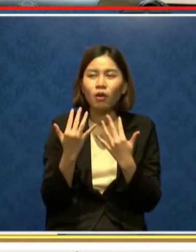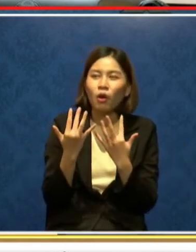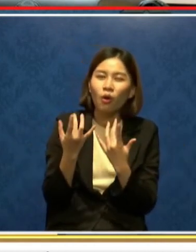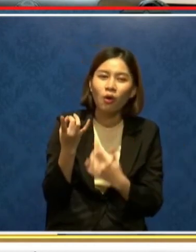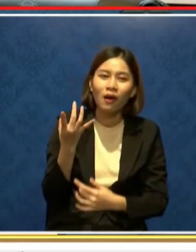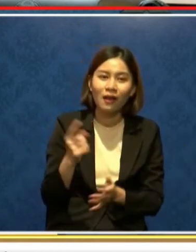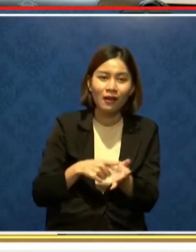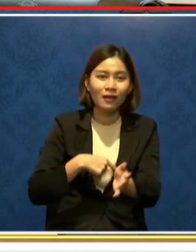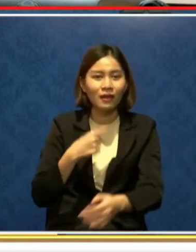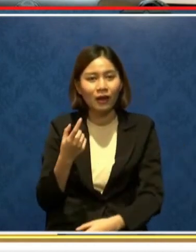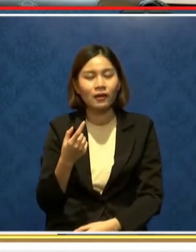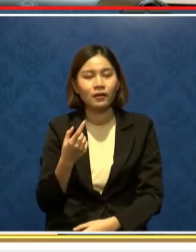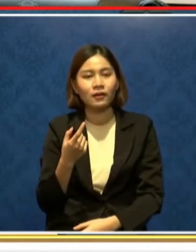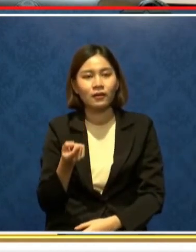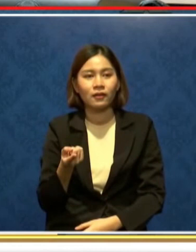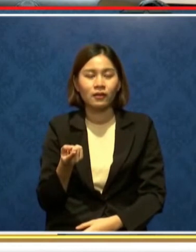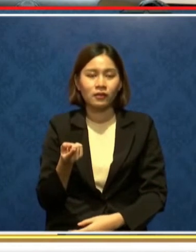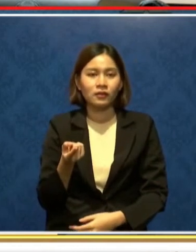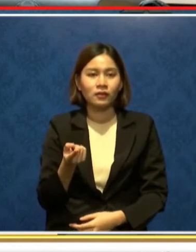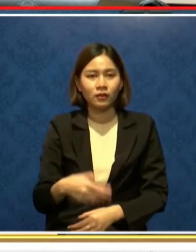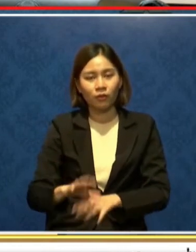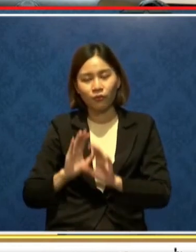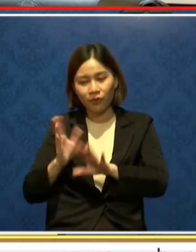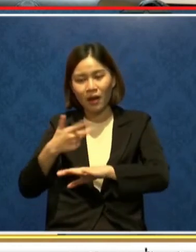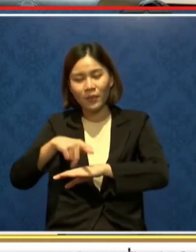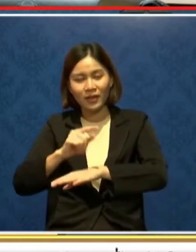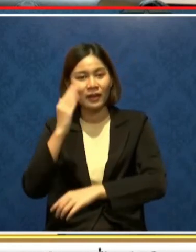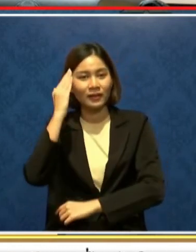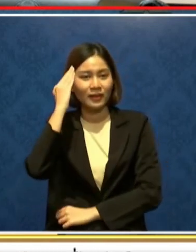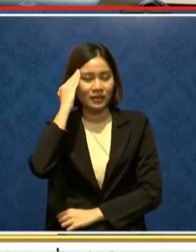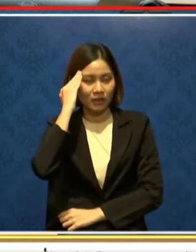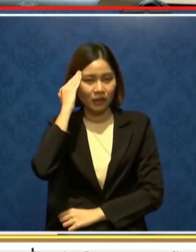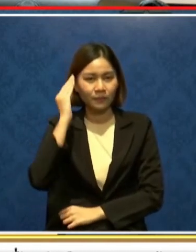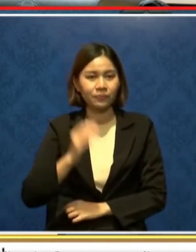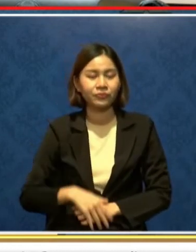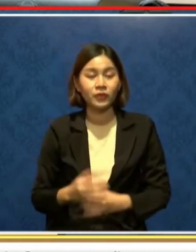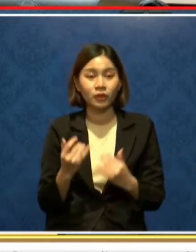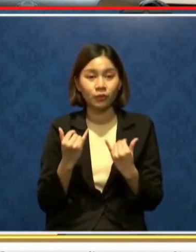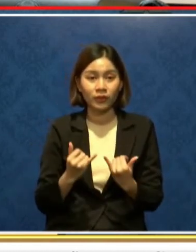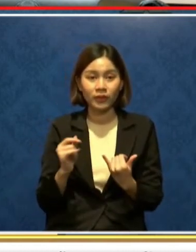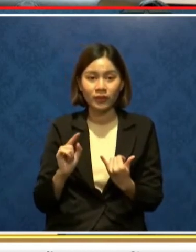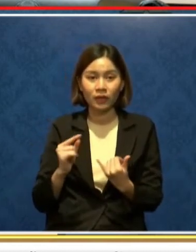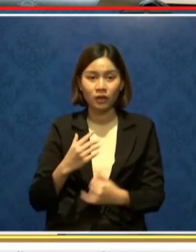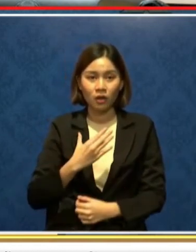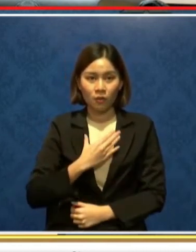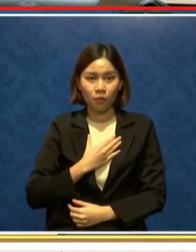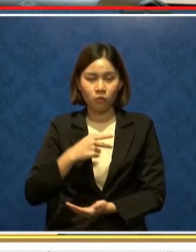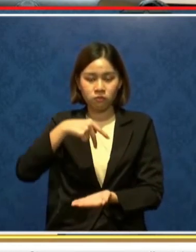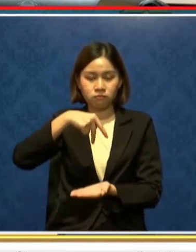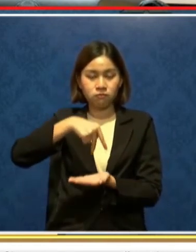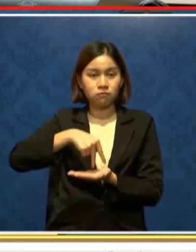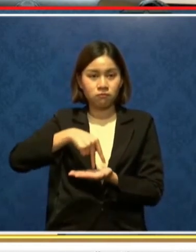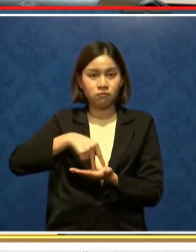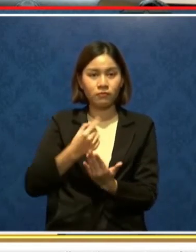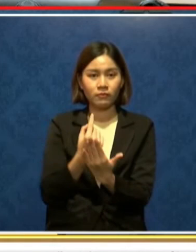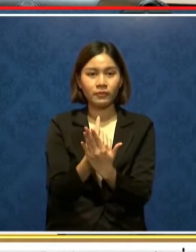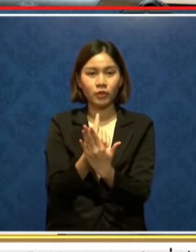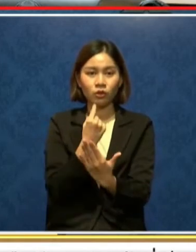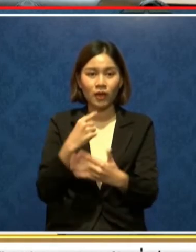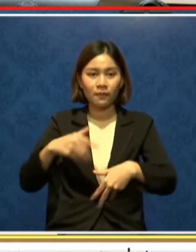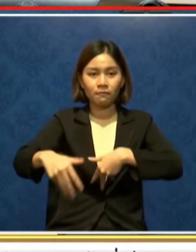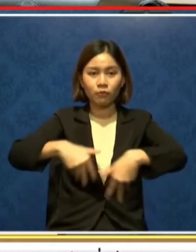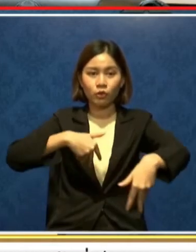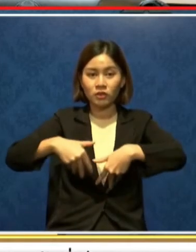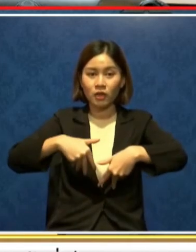พี่ผมถามเป็นประเด็นให้ท่านประธานที่เคารพได้รับทราบนะครับวันนี้ผมเองมายืนเป็นตัวแทนของพี่น้อง